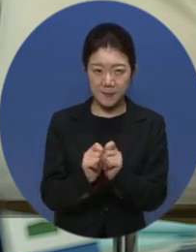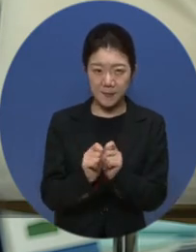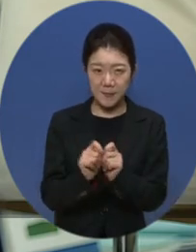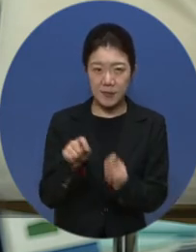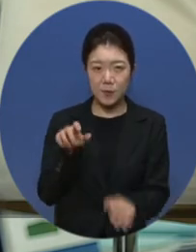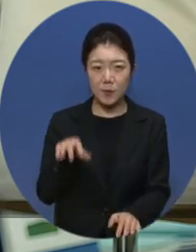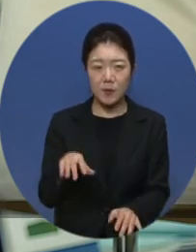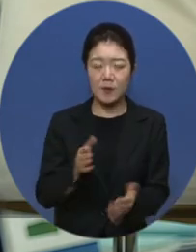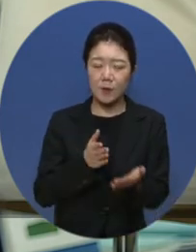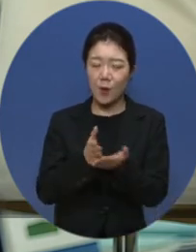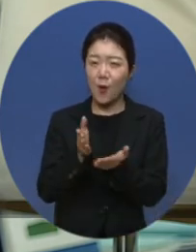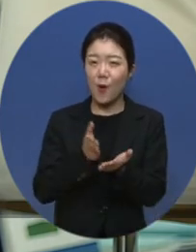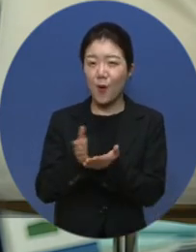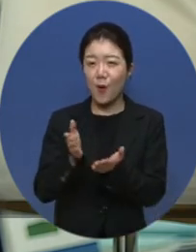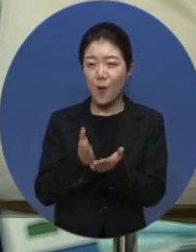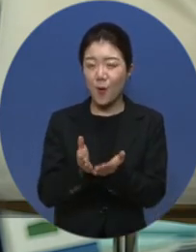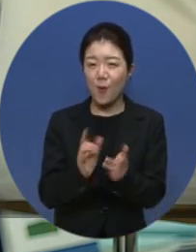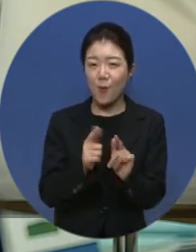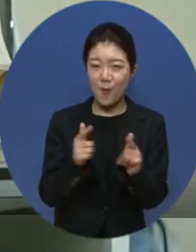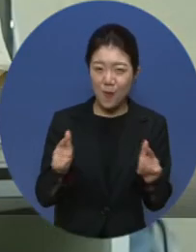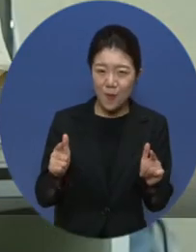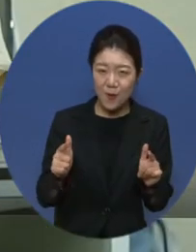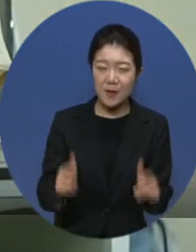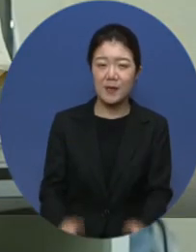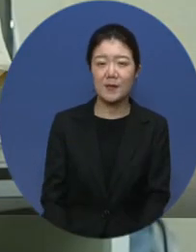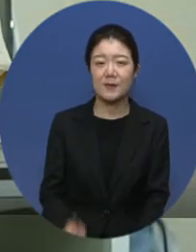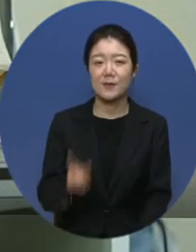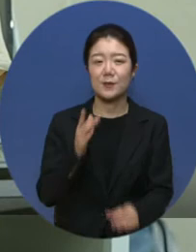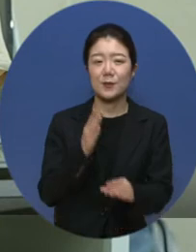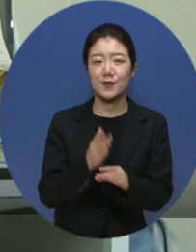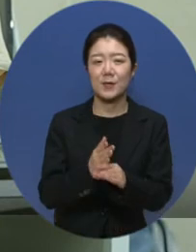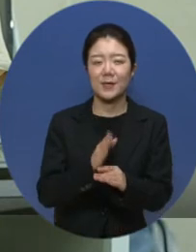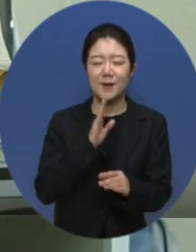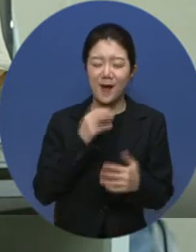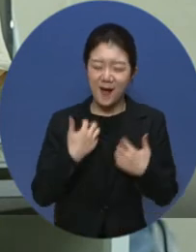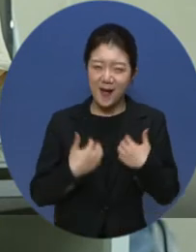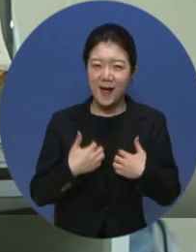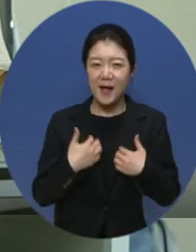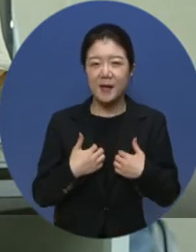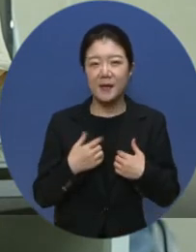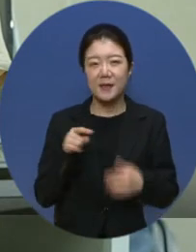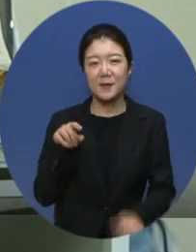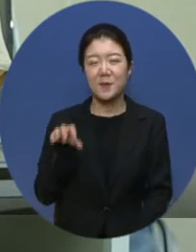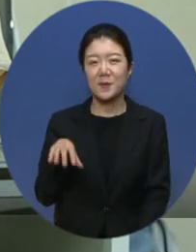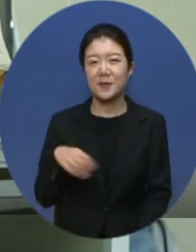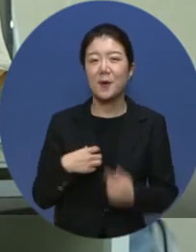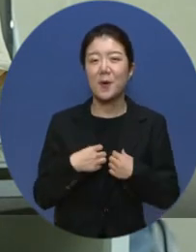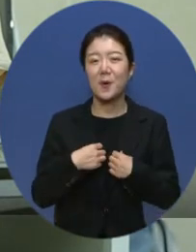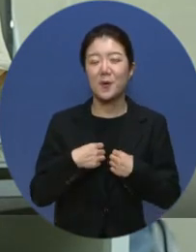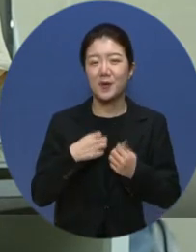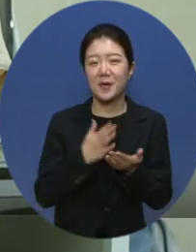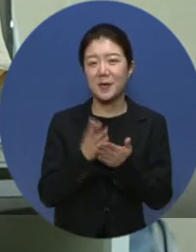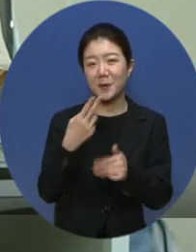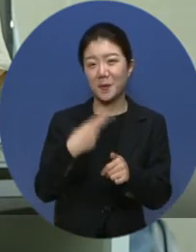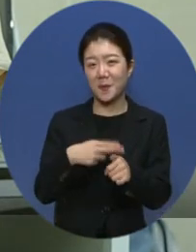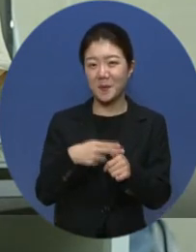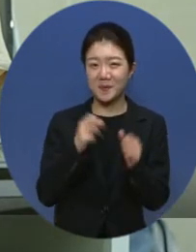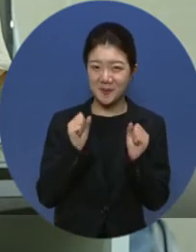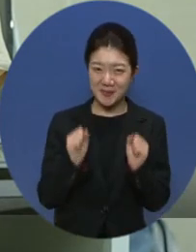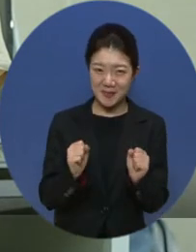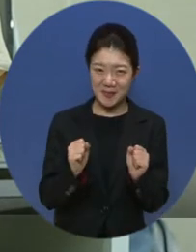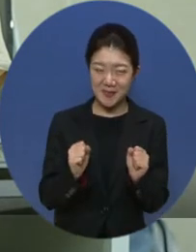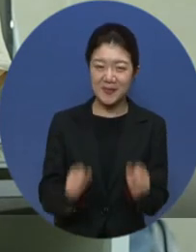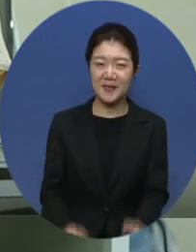거기에 여러 전문가분들이 많이 계셨지만 그 중에서 제일 반가웠던 거는 거기에 의료학과 교수님이